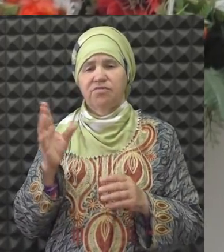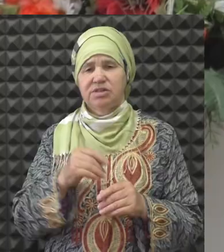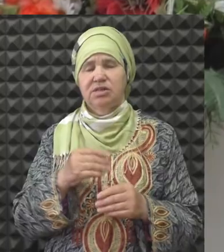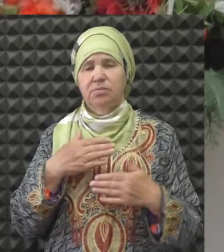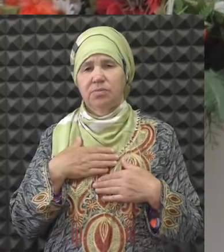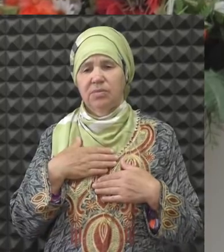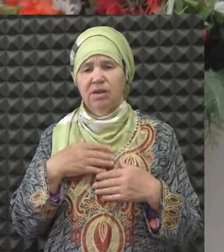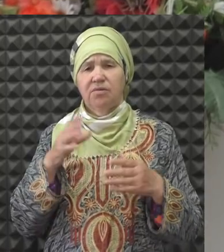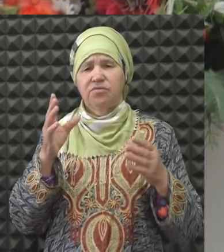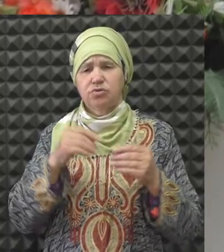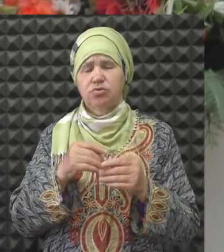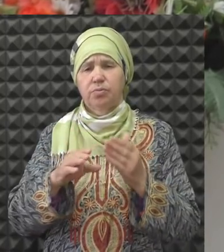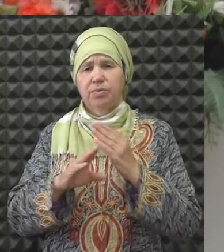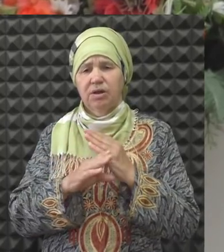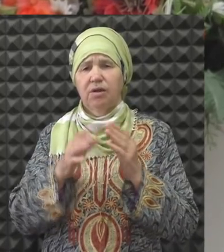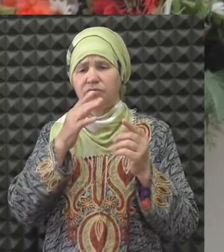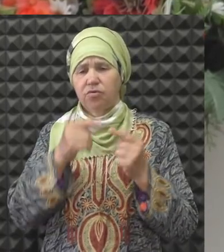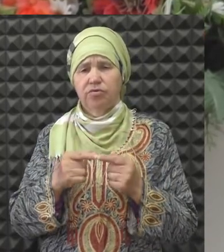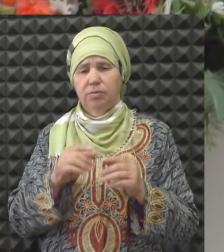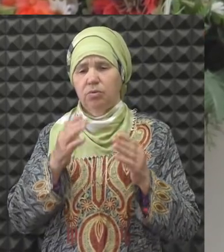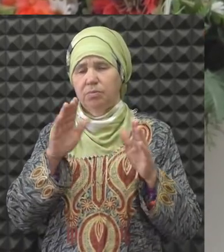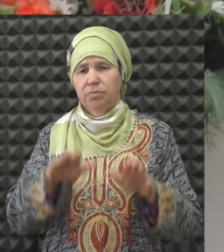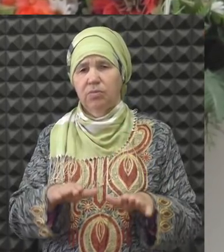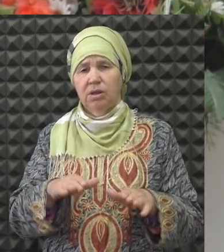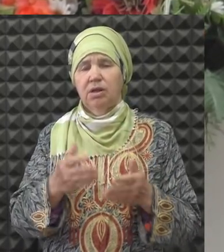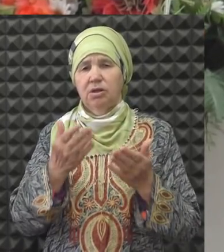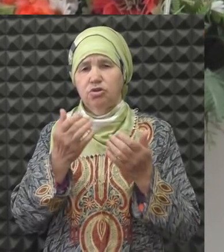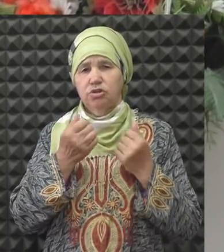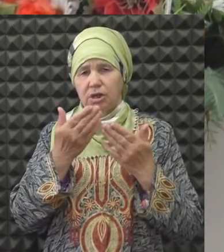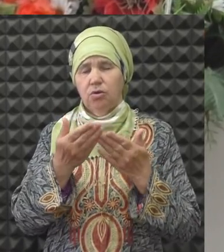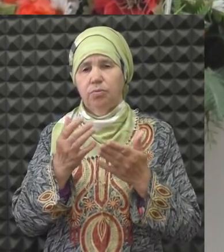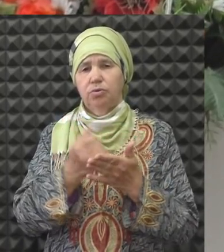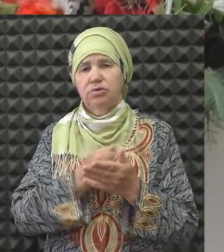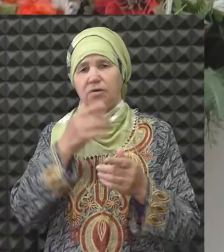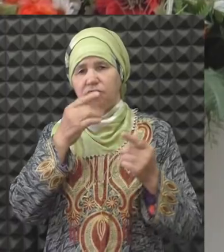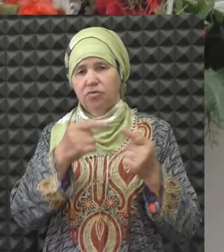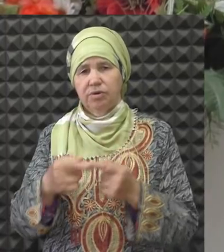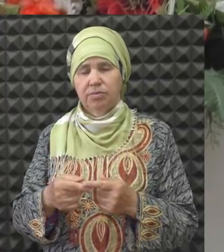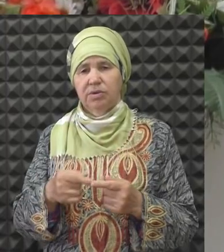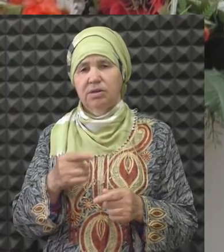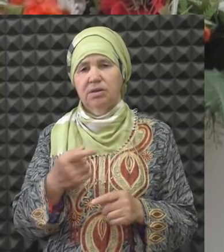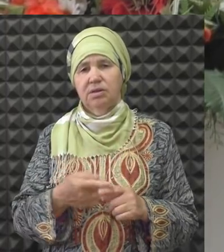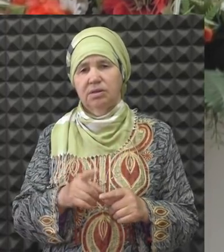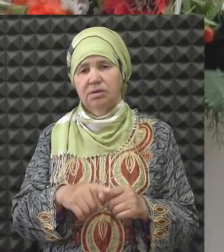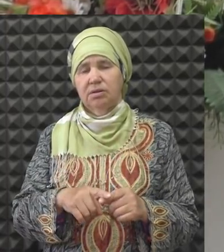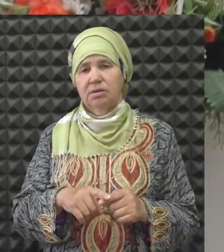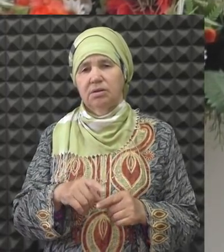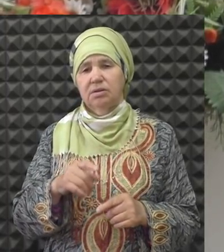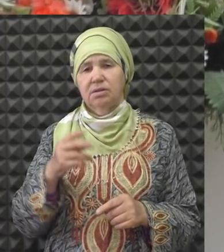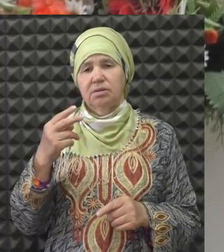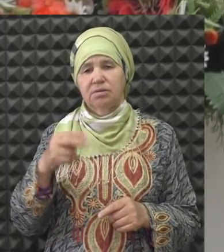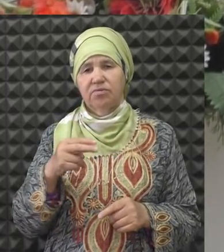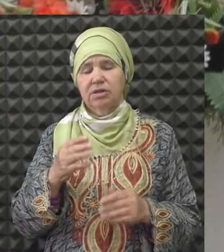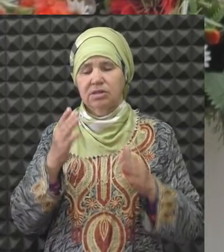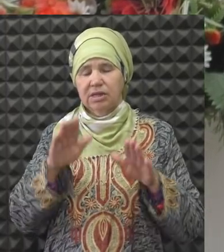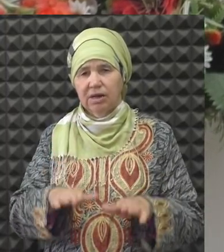спокоен. Все молитвы, все 5 молитв вовремя получаю. Таравихи, да,